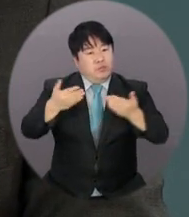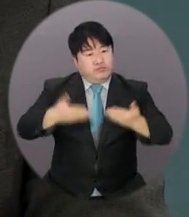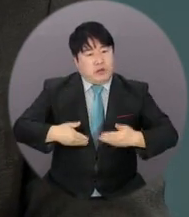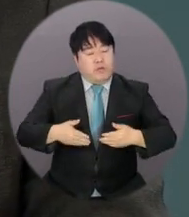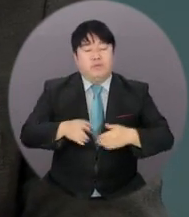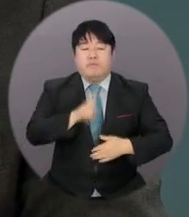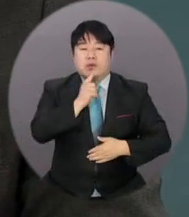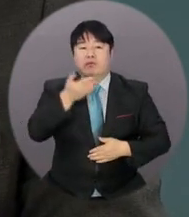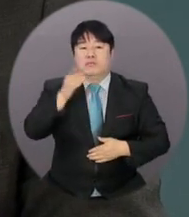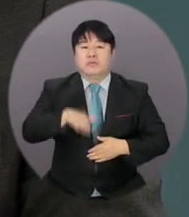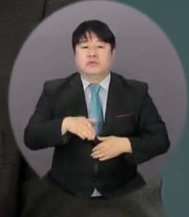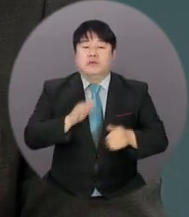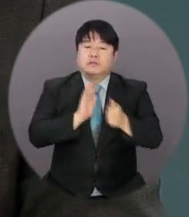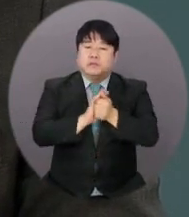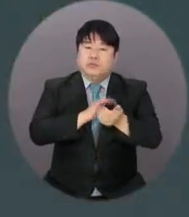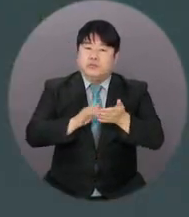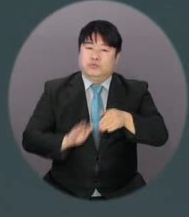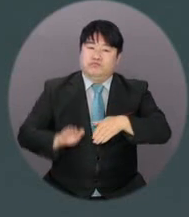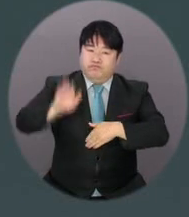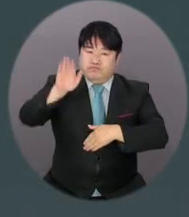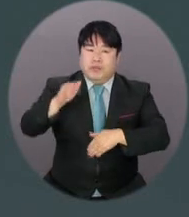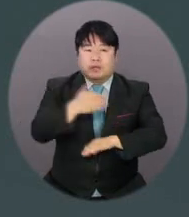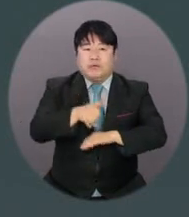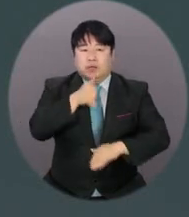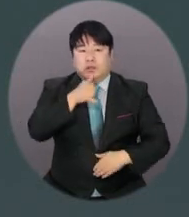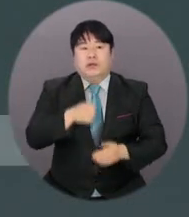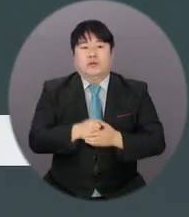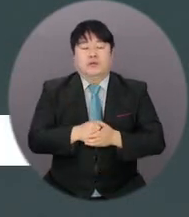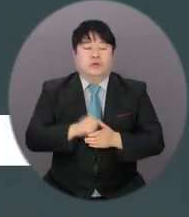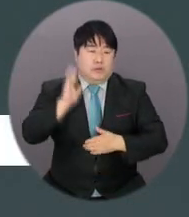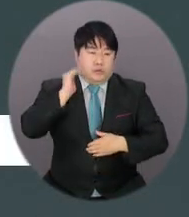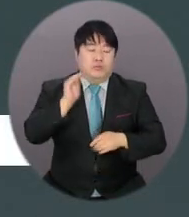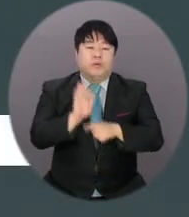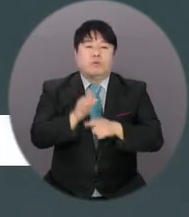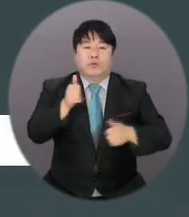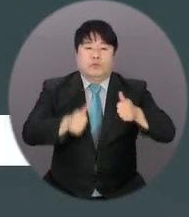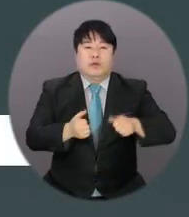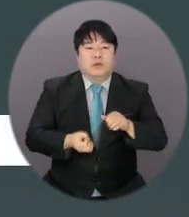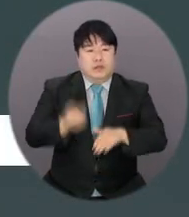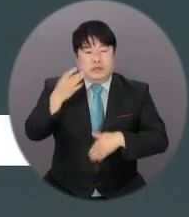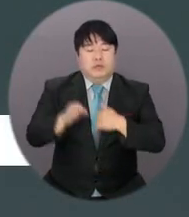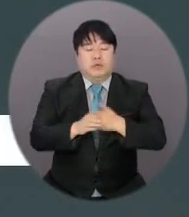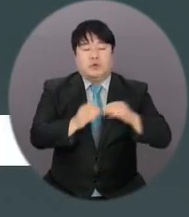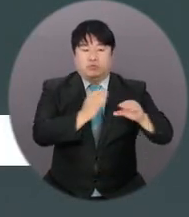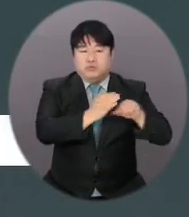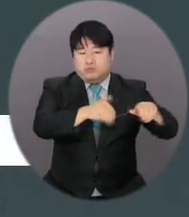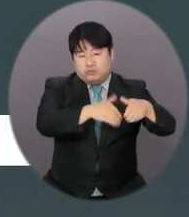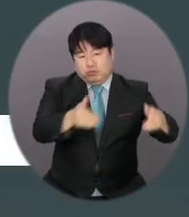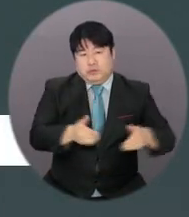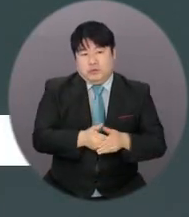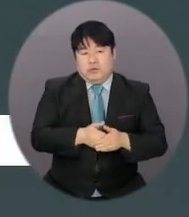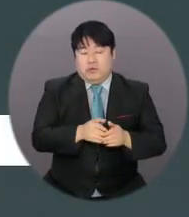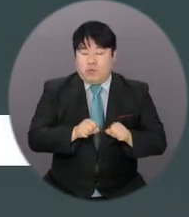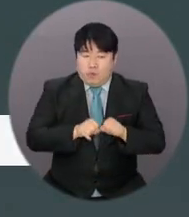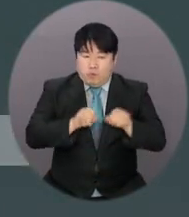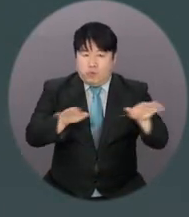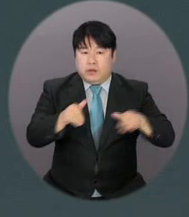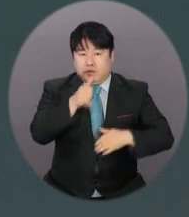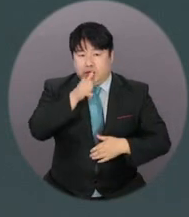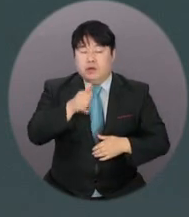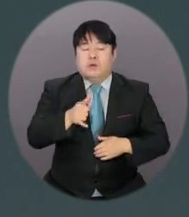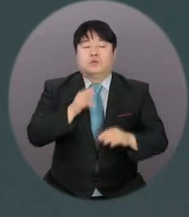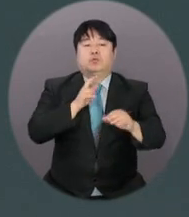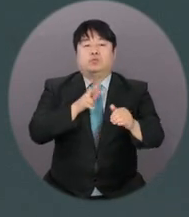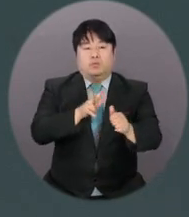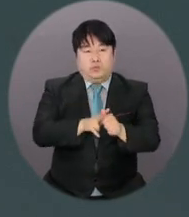요 지지율 반등 전략이 있으십니까 대선 본선 을 쓰 길로 그러면 중도층 과 주문의 4악장 승 있어야 되는 보복 아